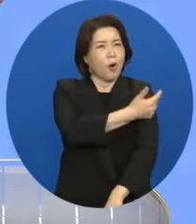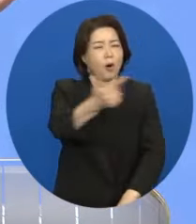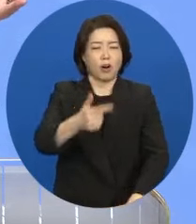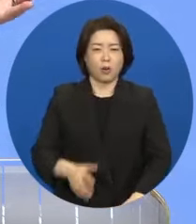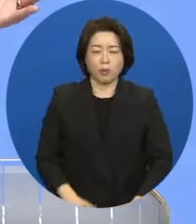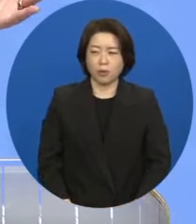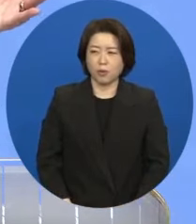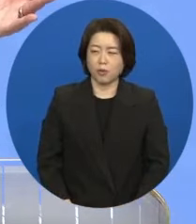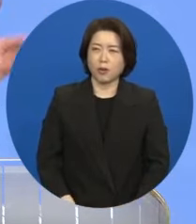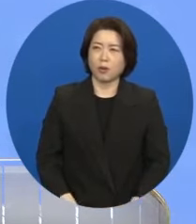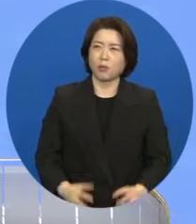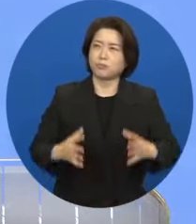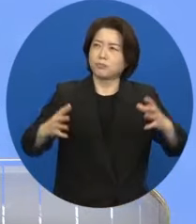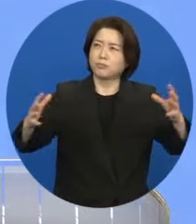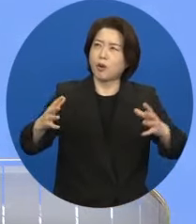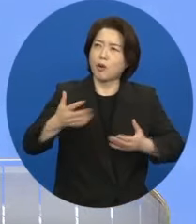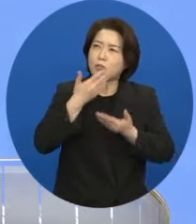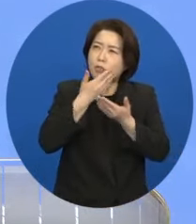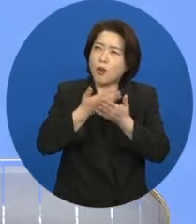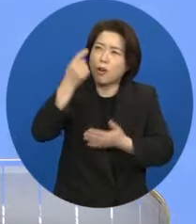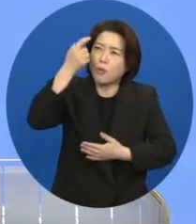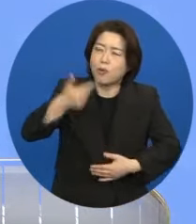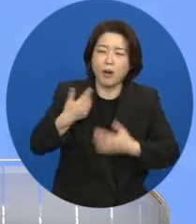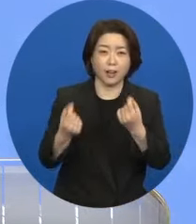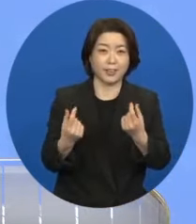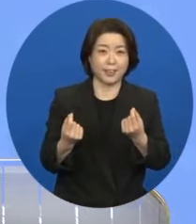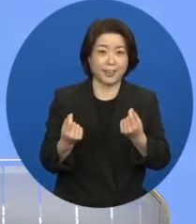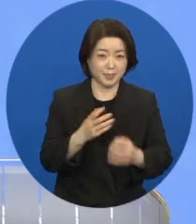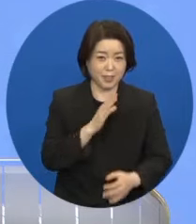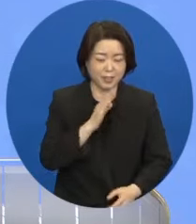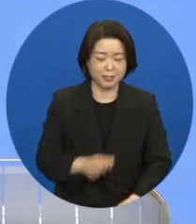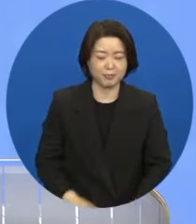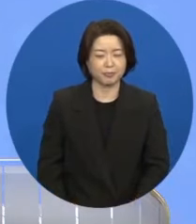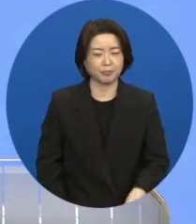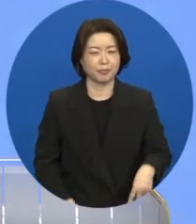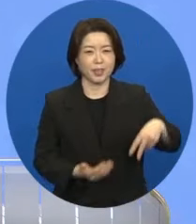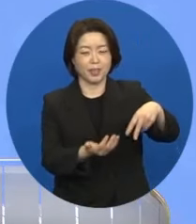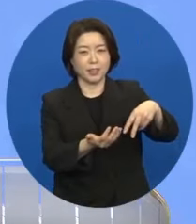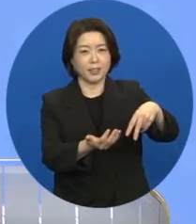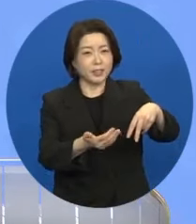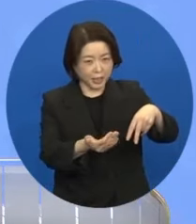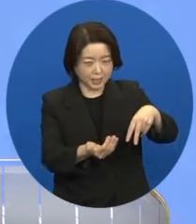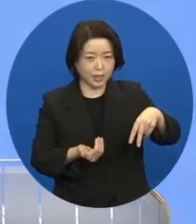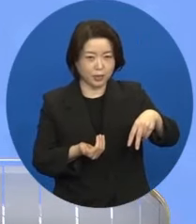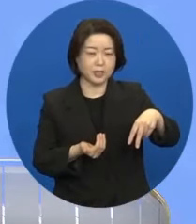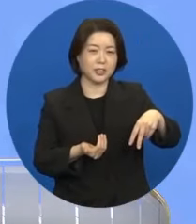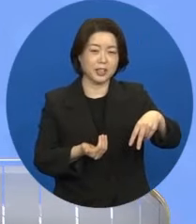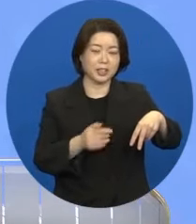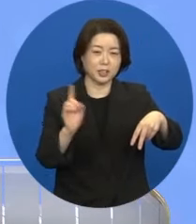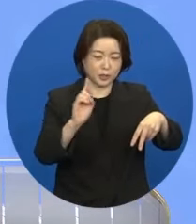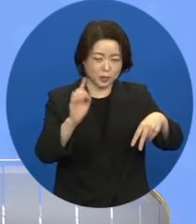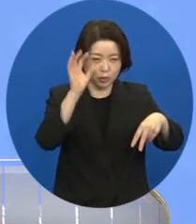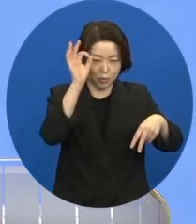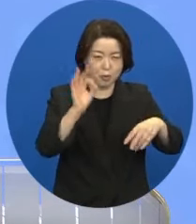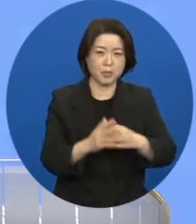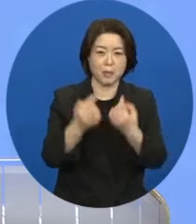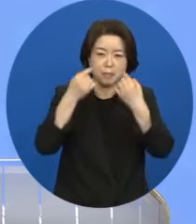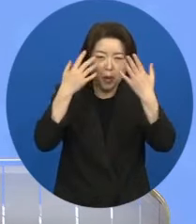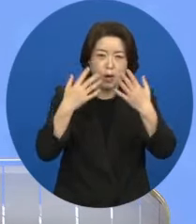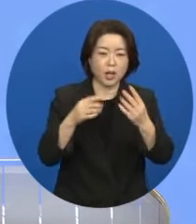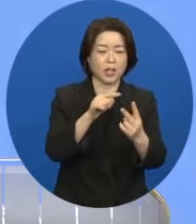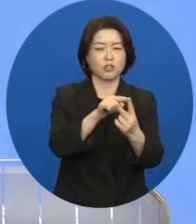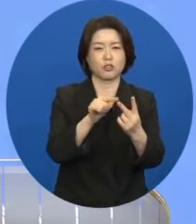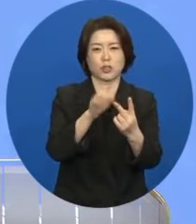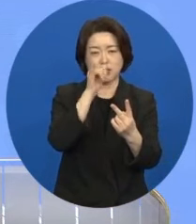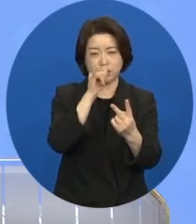거대한 질문 같아요 근데 오늘이 데살로니가 전서에 보면 하나님의 뜻이 무엇인지 명확하게 두 가지를 얘기하고 있습니다